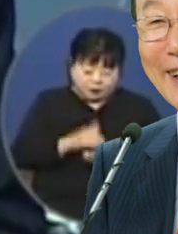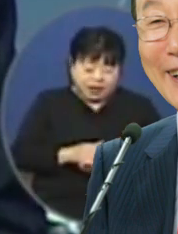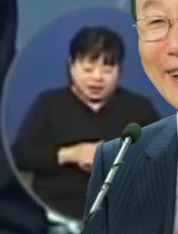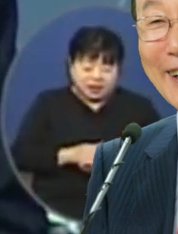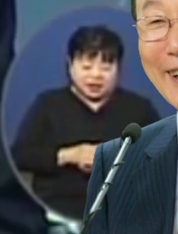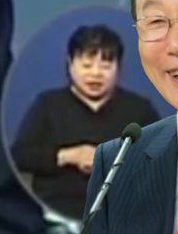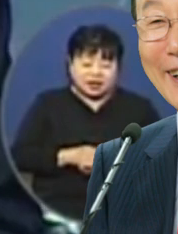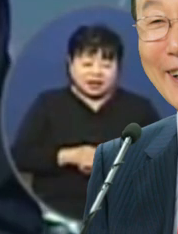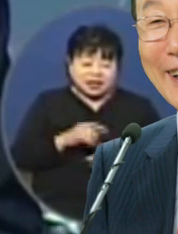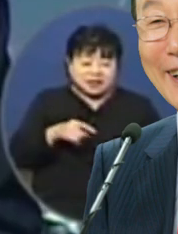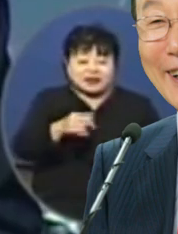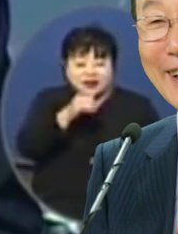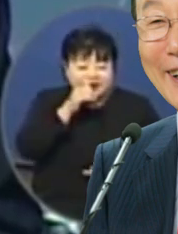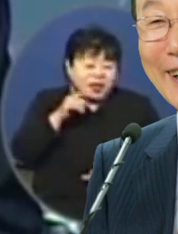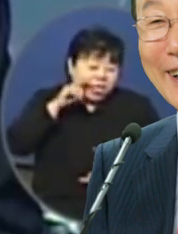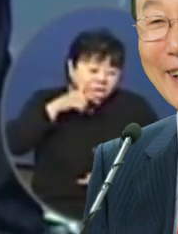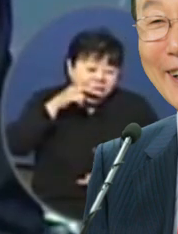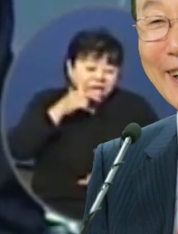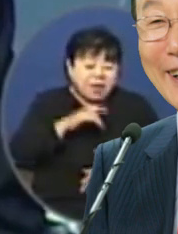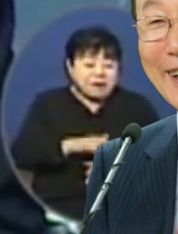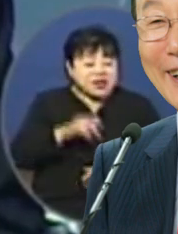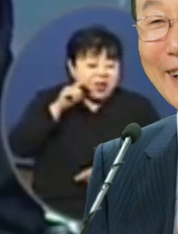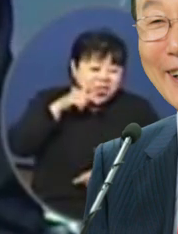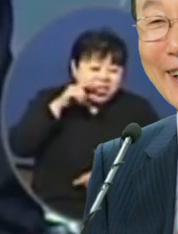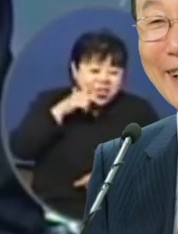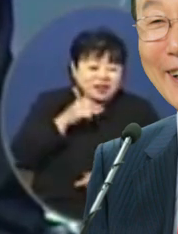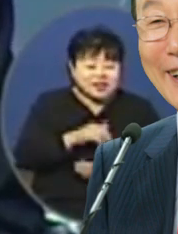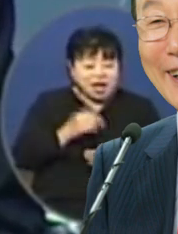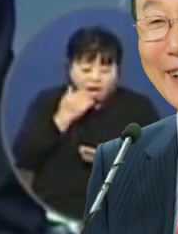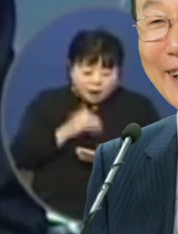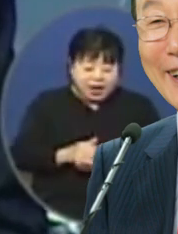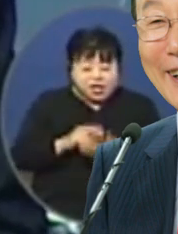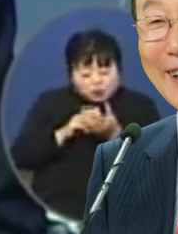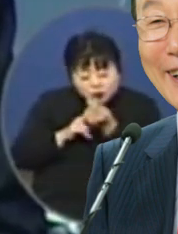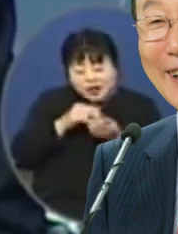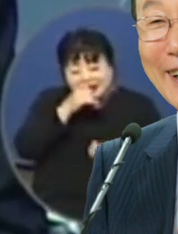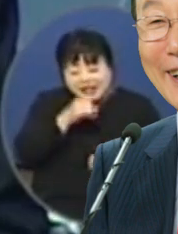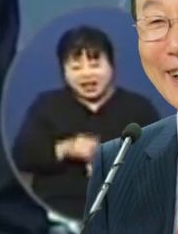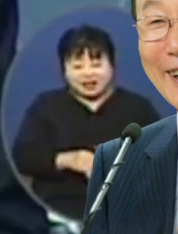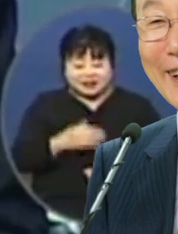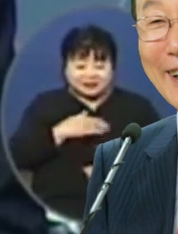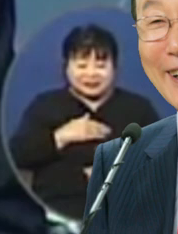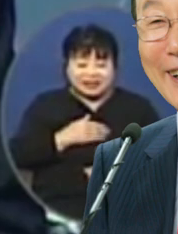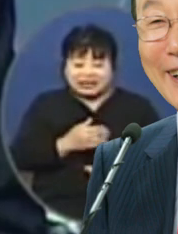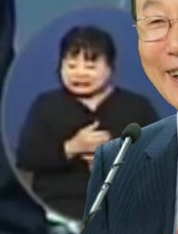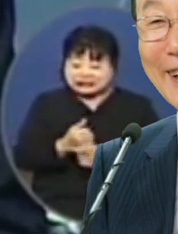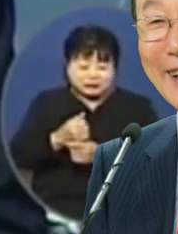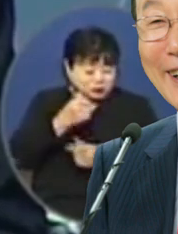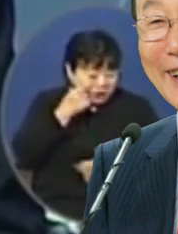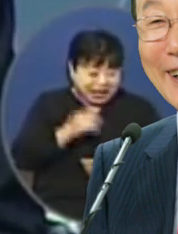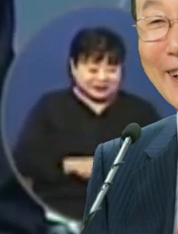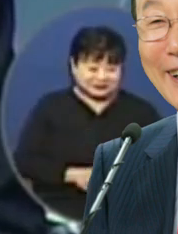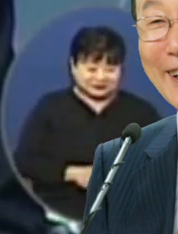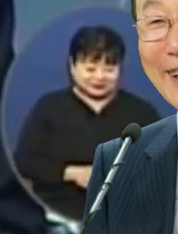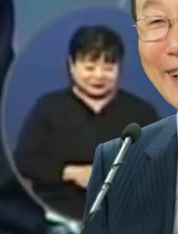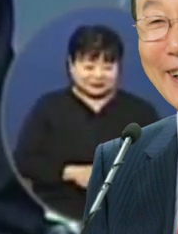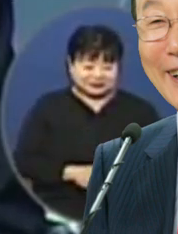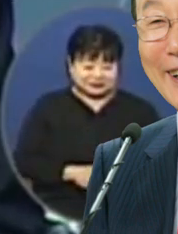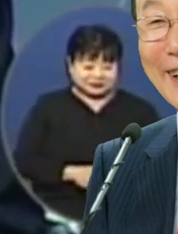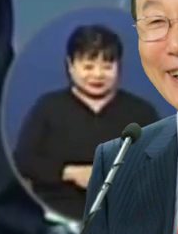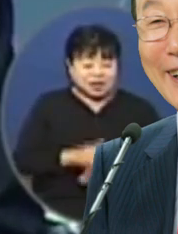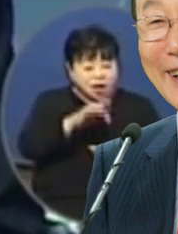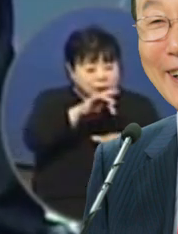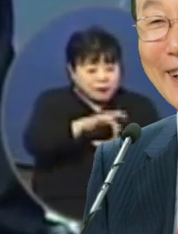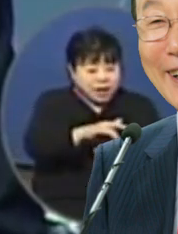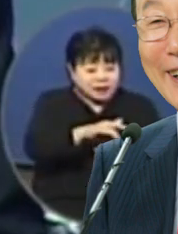들어와 있다. 용용 마귀야 죽겠지. 나는 바위 틈에 들어와 있다. 나를 못 건드린다. 그러면 그